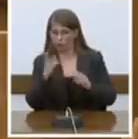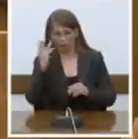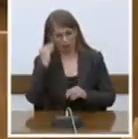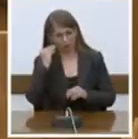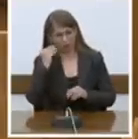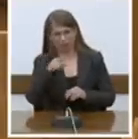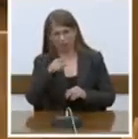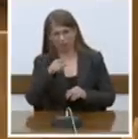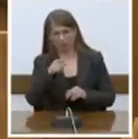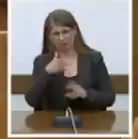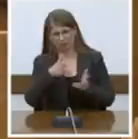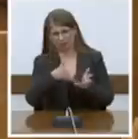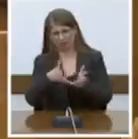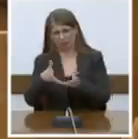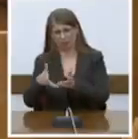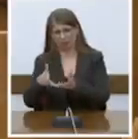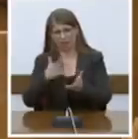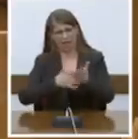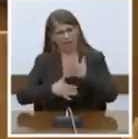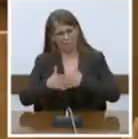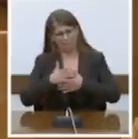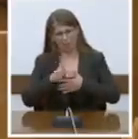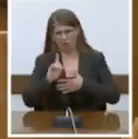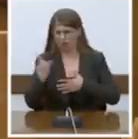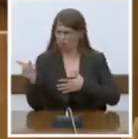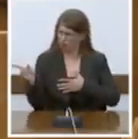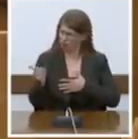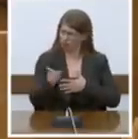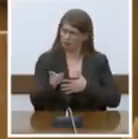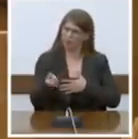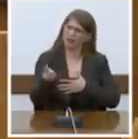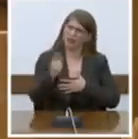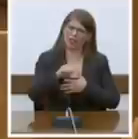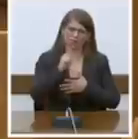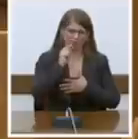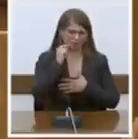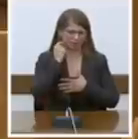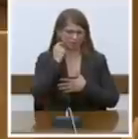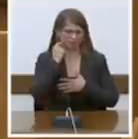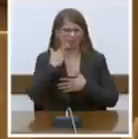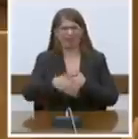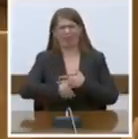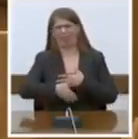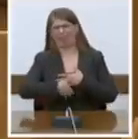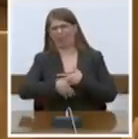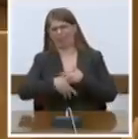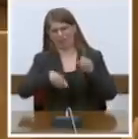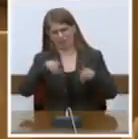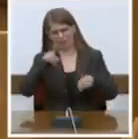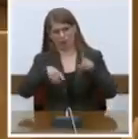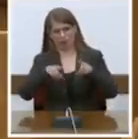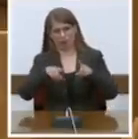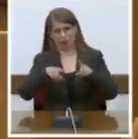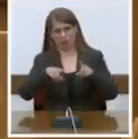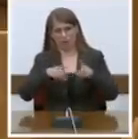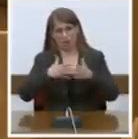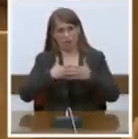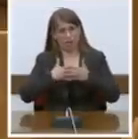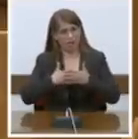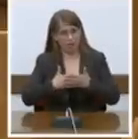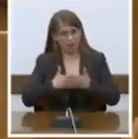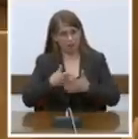αγάπη. Και όχι μόνο εσείς, και άλλοι χαμογέλασαν ή χάσκογέλασαν. Η αγάπη όμως είναι